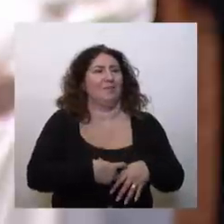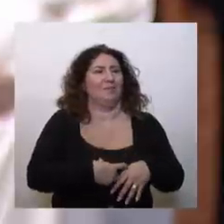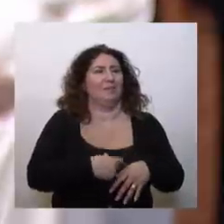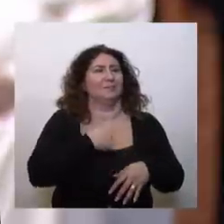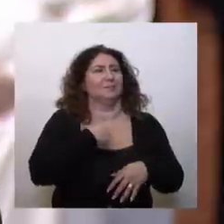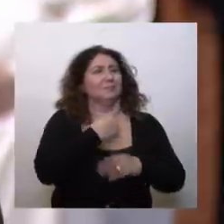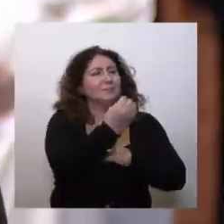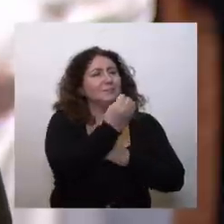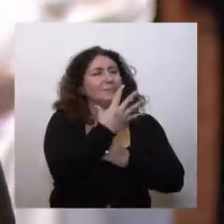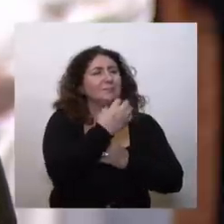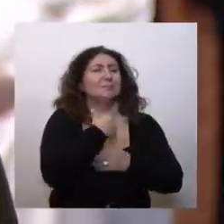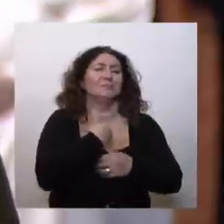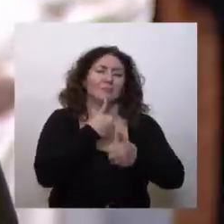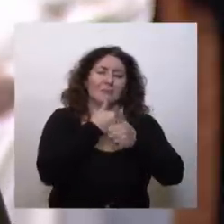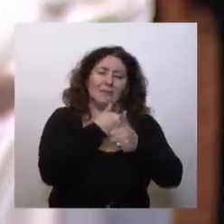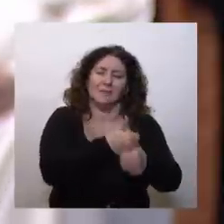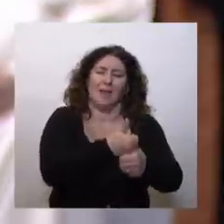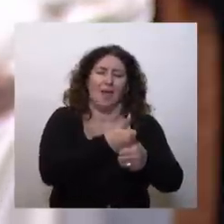insegnamenti.